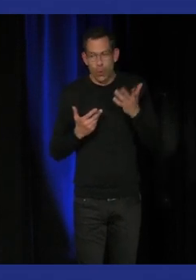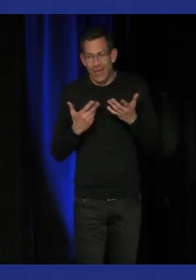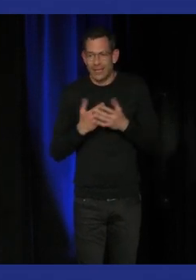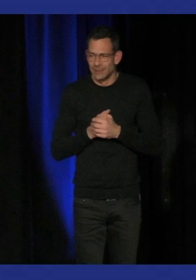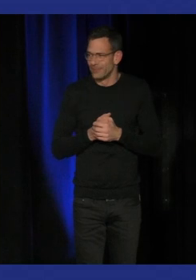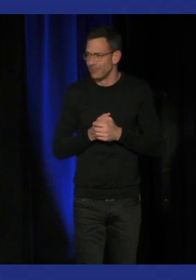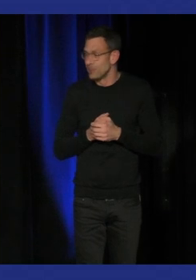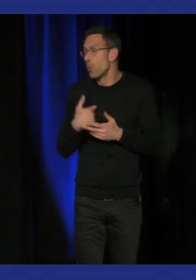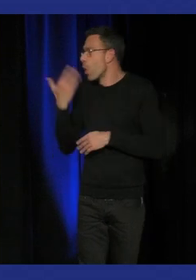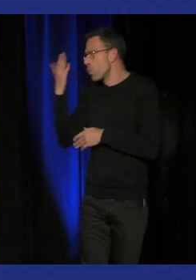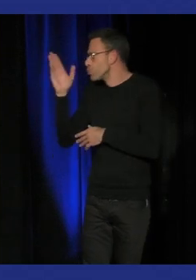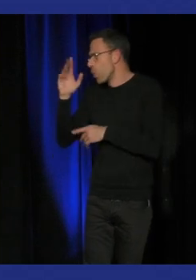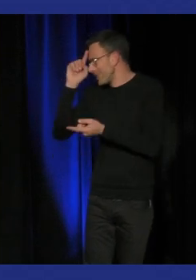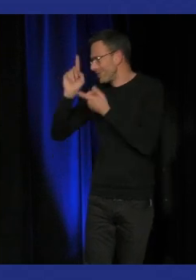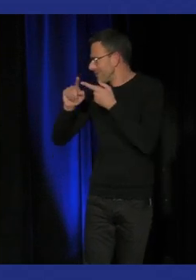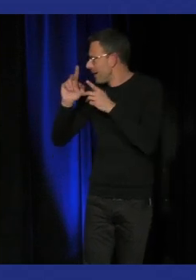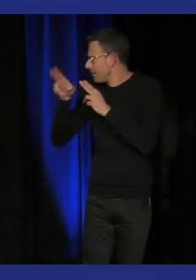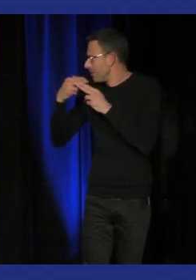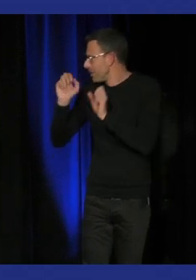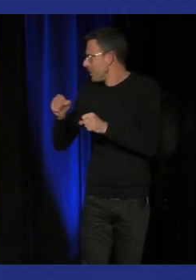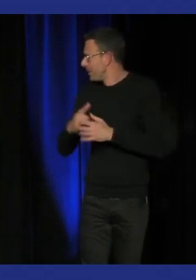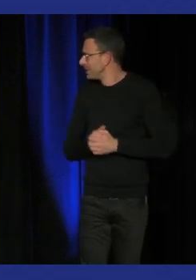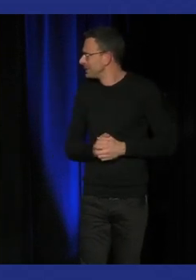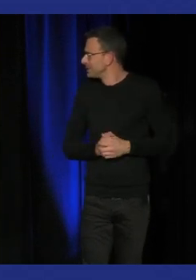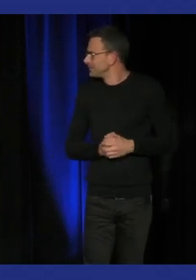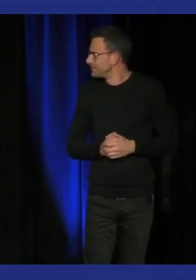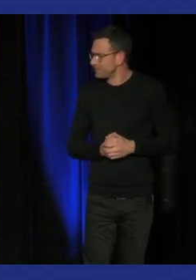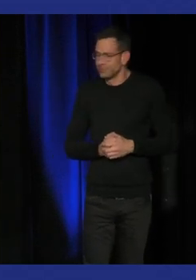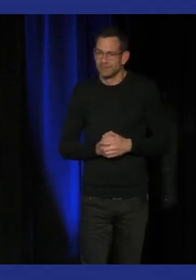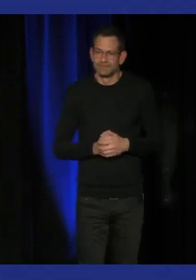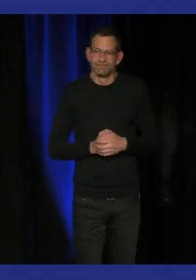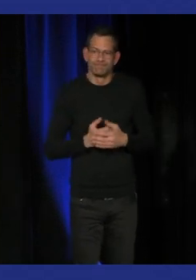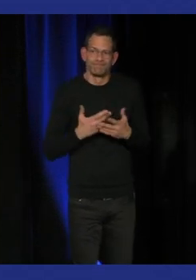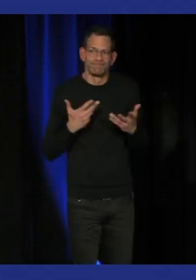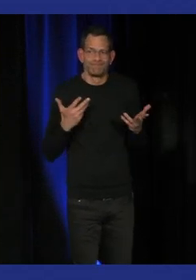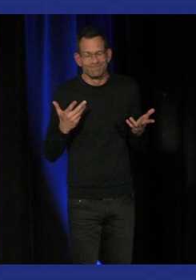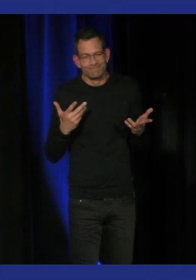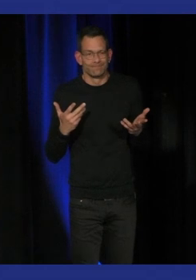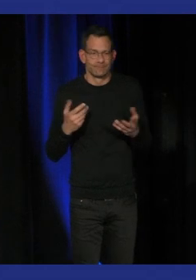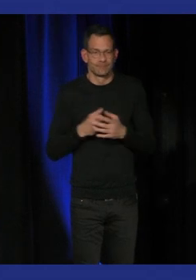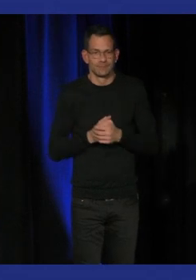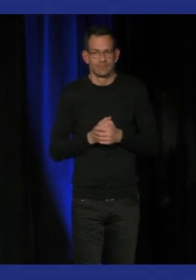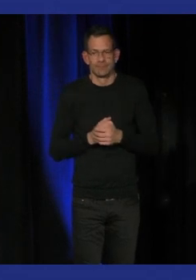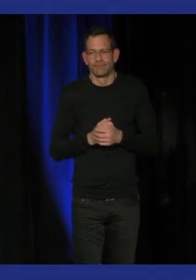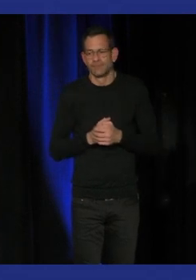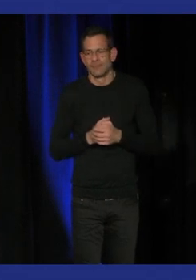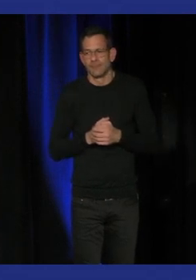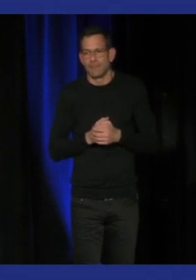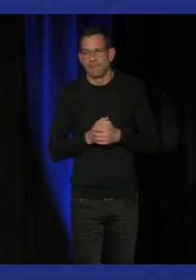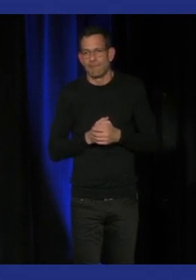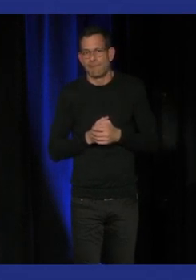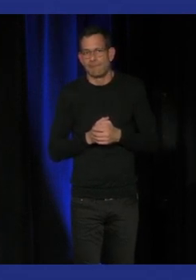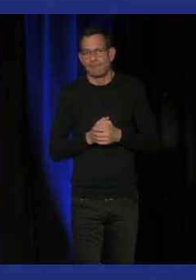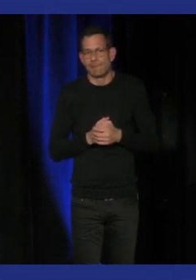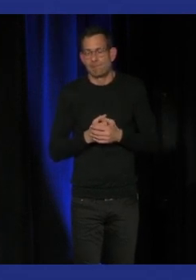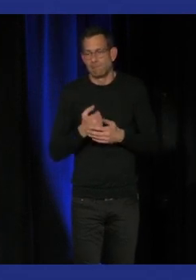Bah après, je ou sur autre chose, pardon. Voilà, c'est le plus confortable. La personne. Non, après, ça,